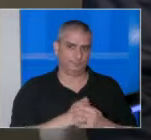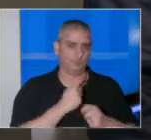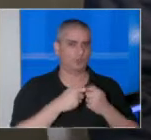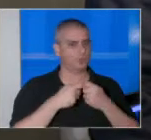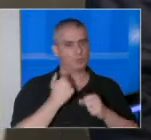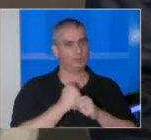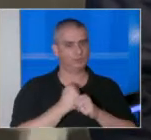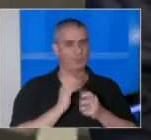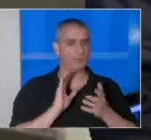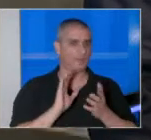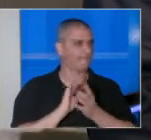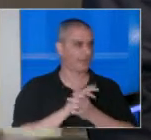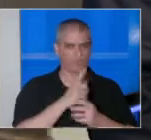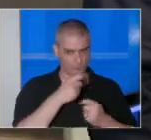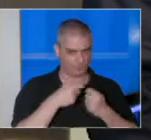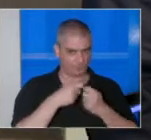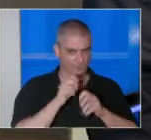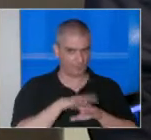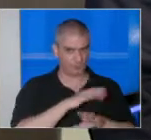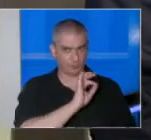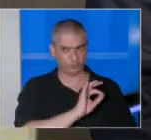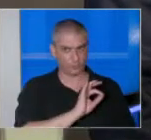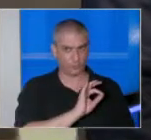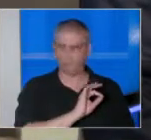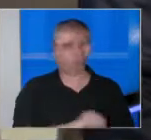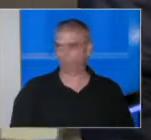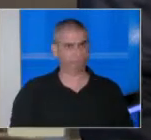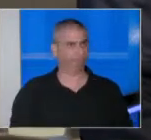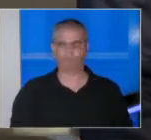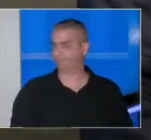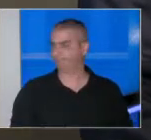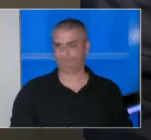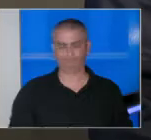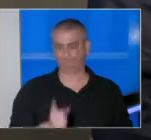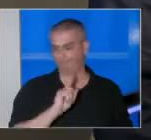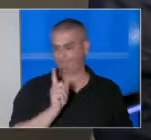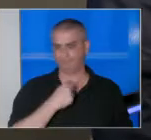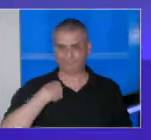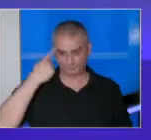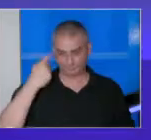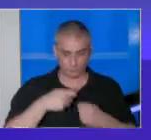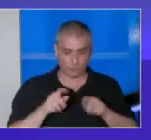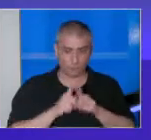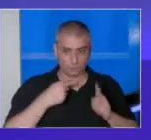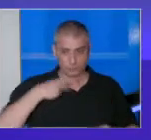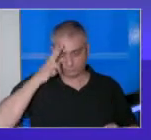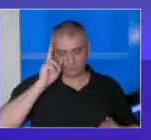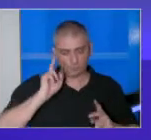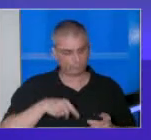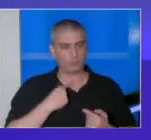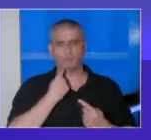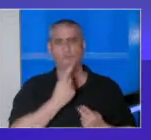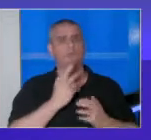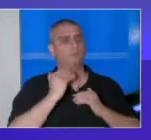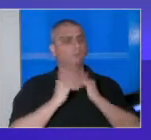התנועה הזו והחברים שלה. את שותפה לתחושה הזו? לא. אני חושבת שבתנועה כמו שלנו יש מקום להתבטא